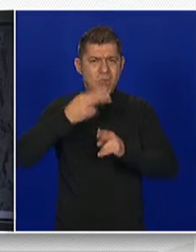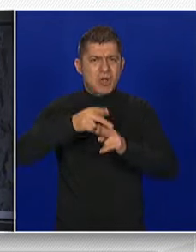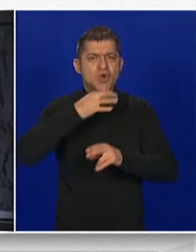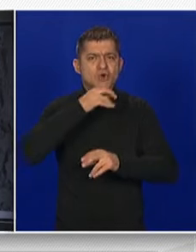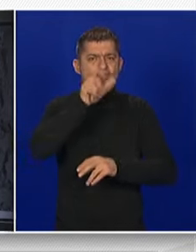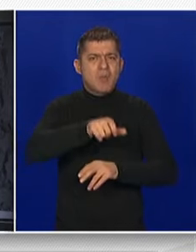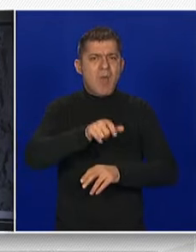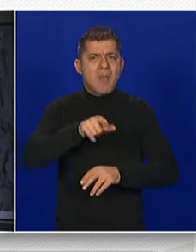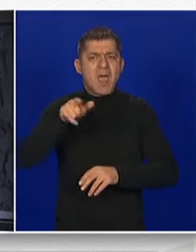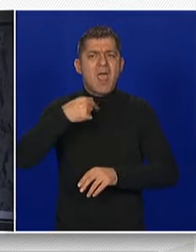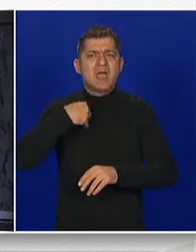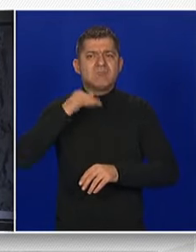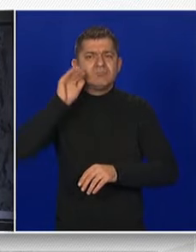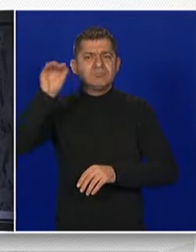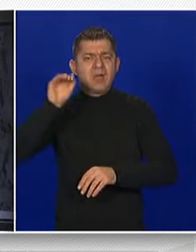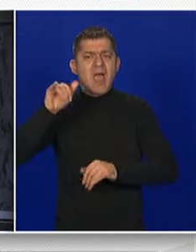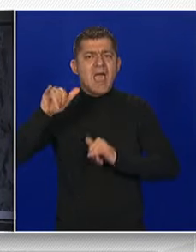sa molbom da